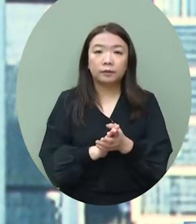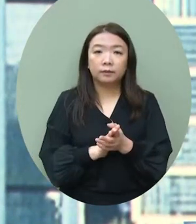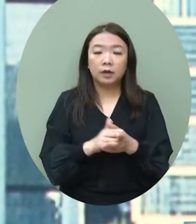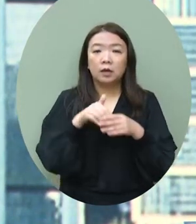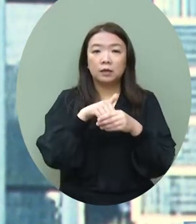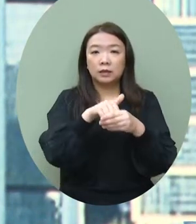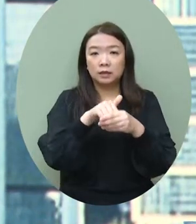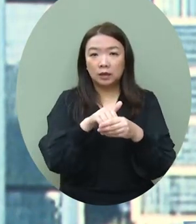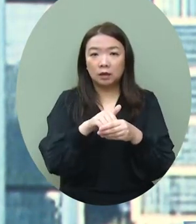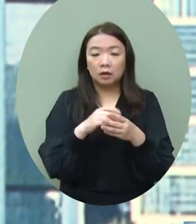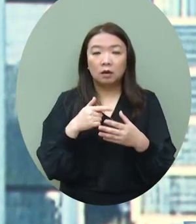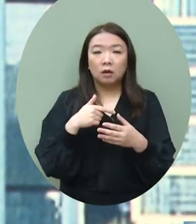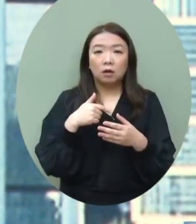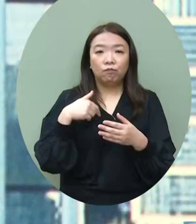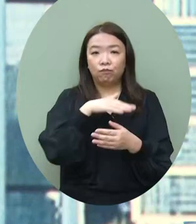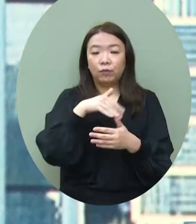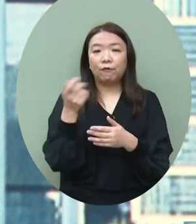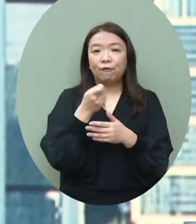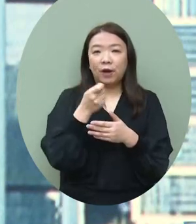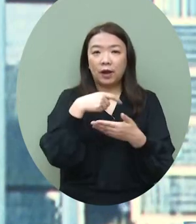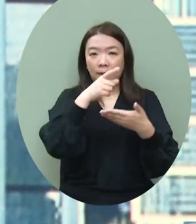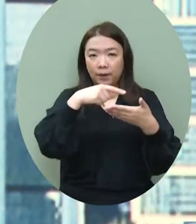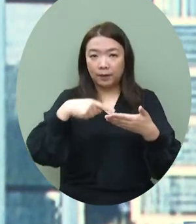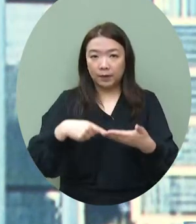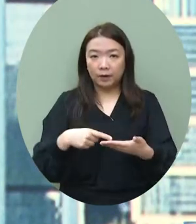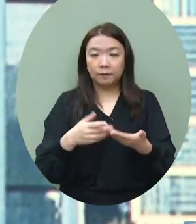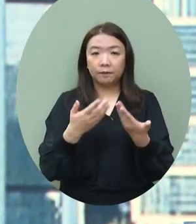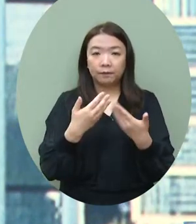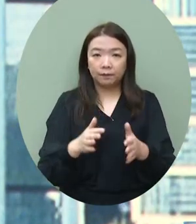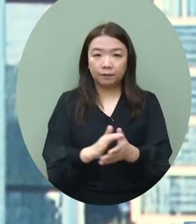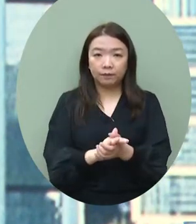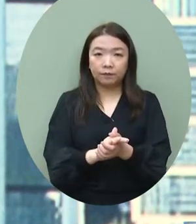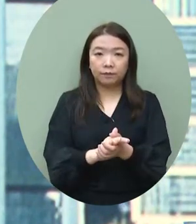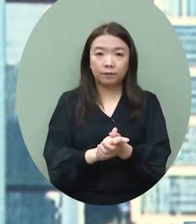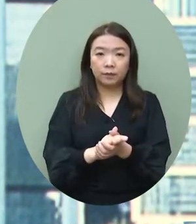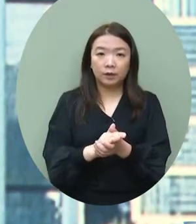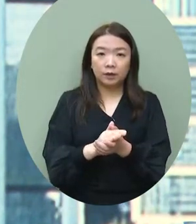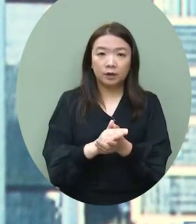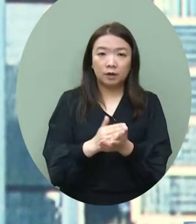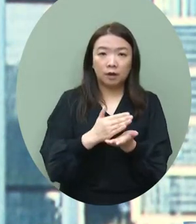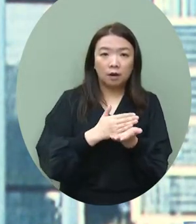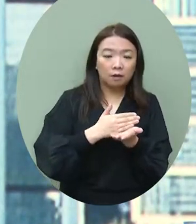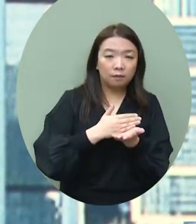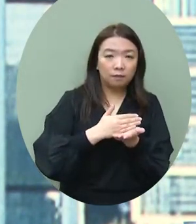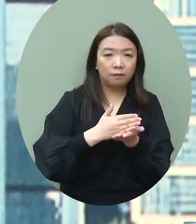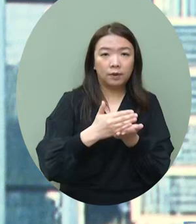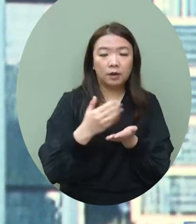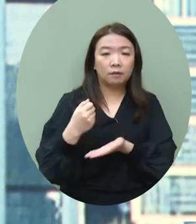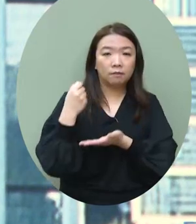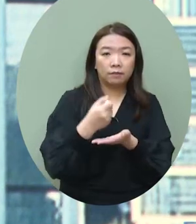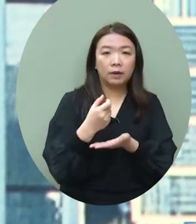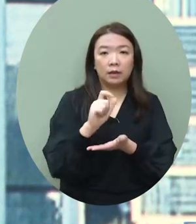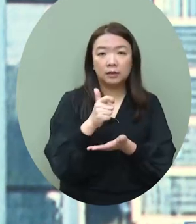請咧，我哋就會盡快咧係審批同埋係交付呢個資助金額。